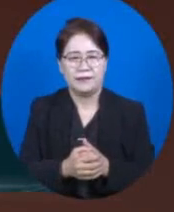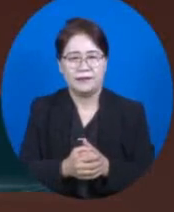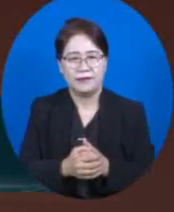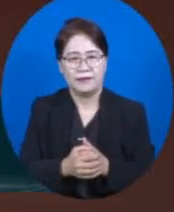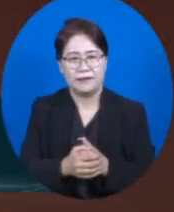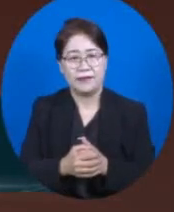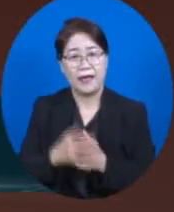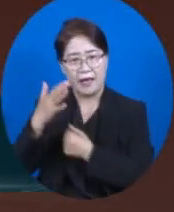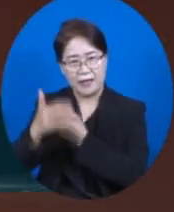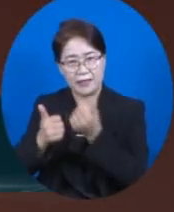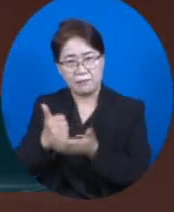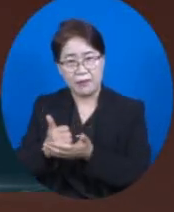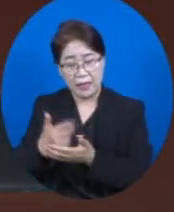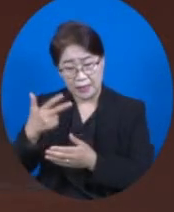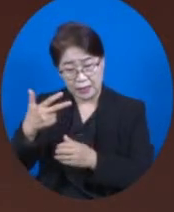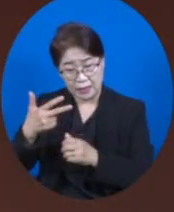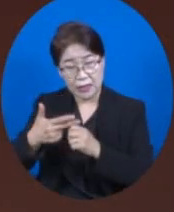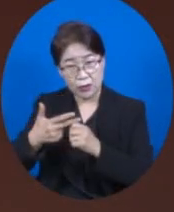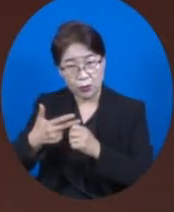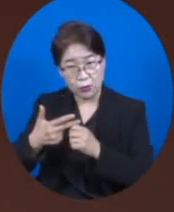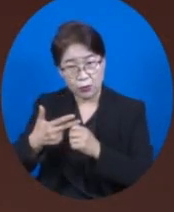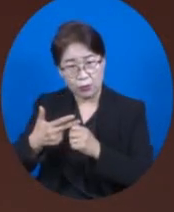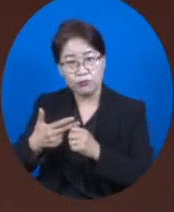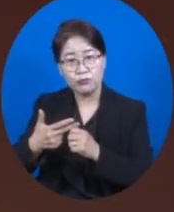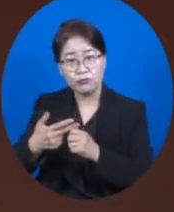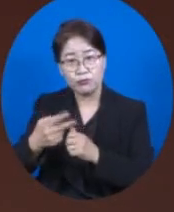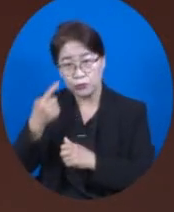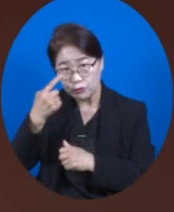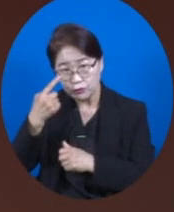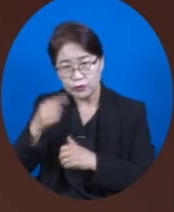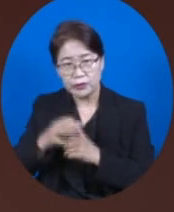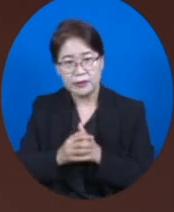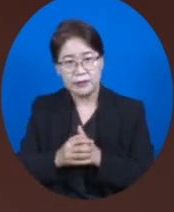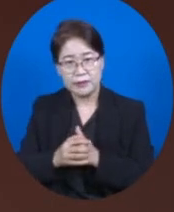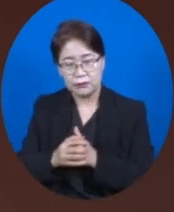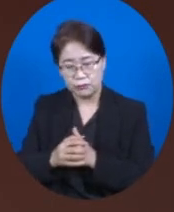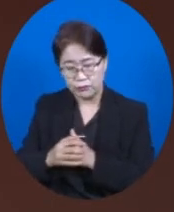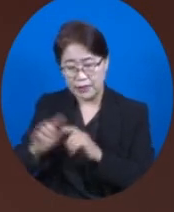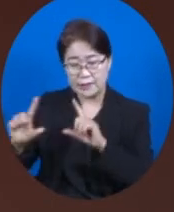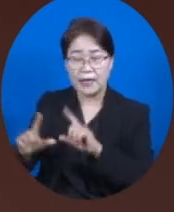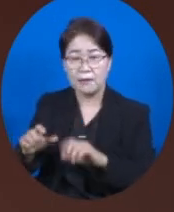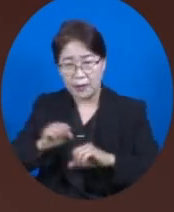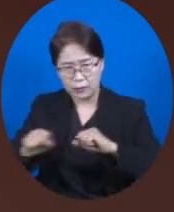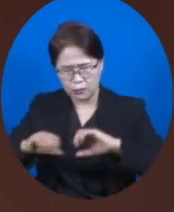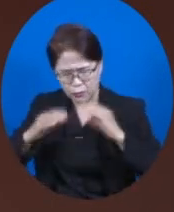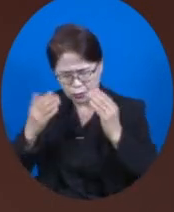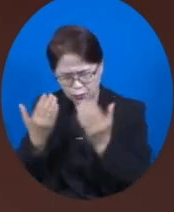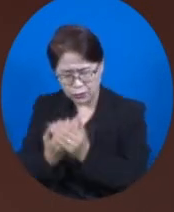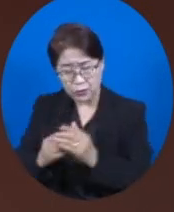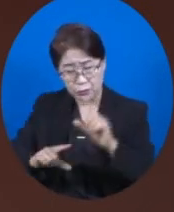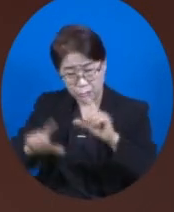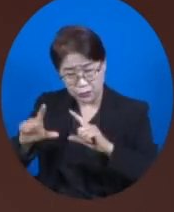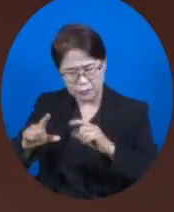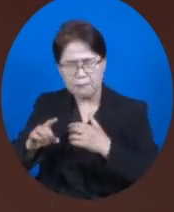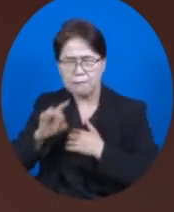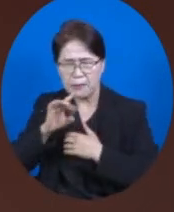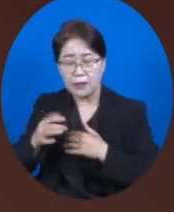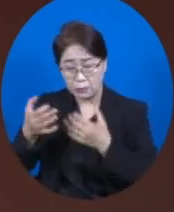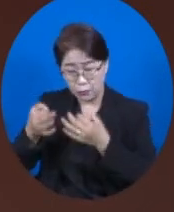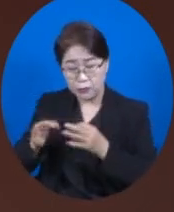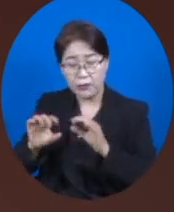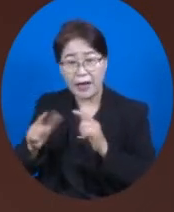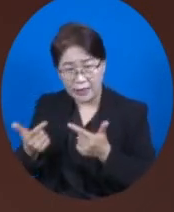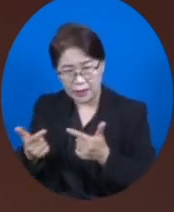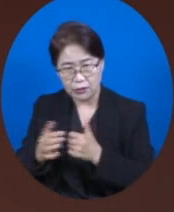하나님의 일곱 눈은요 우리 눈에 비춰지는 우리의 삶과 우리의 행동의 모습만을 보는 것이 아니라